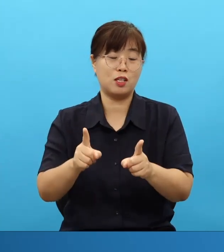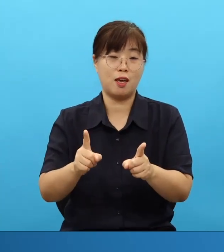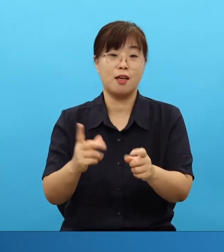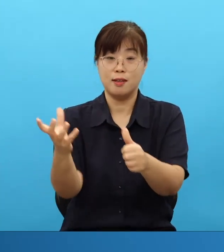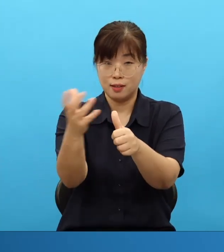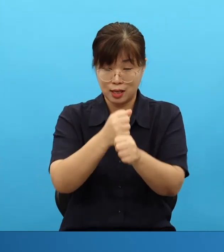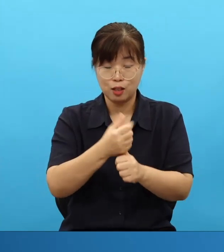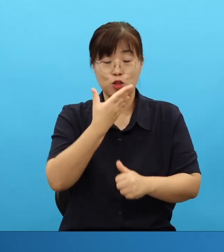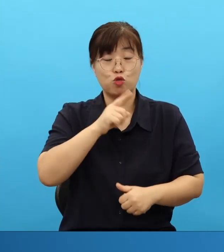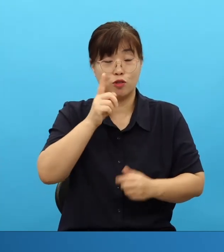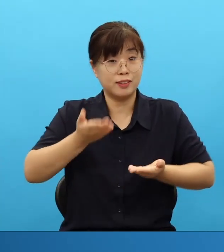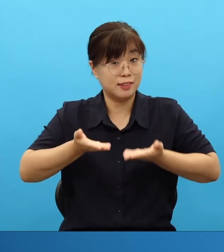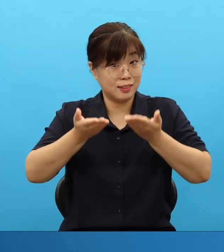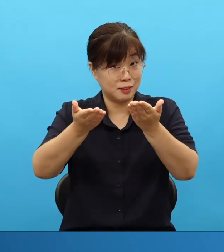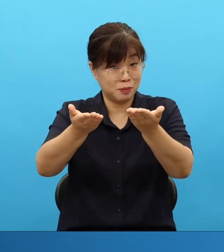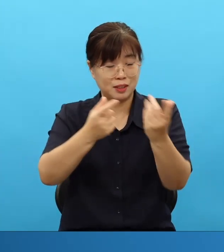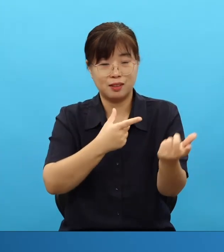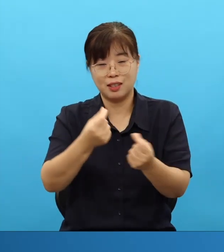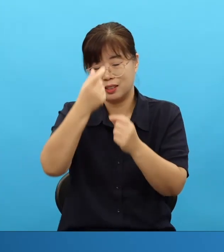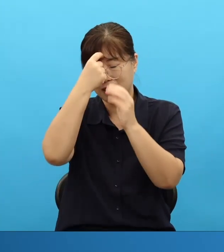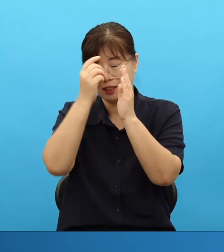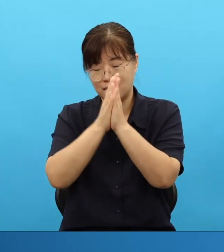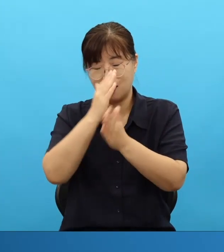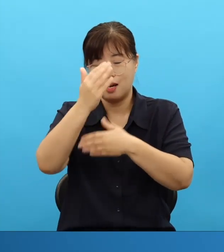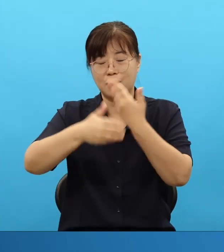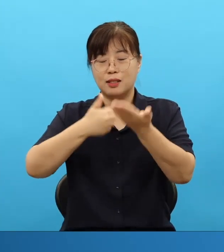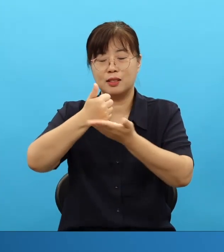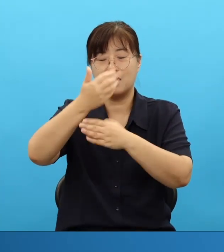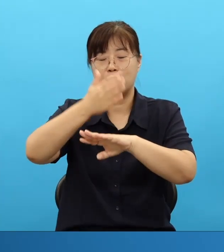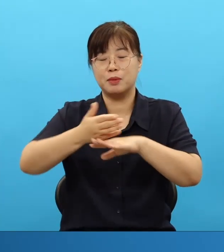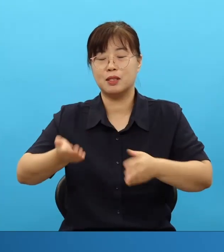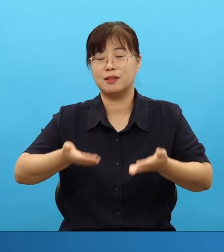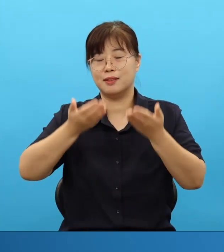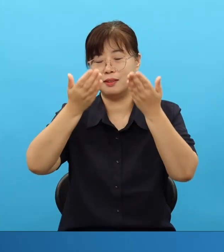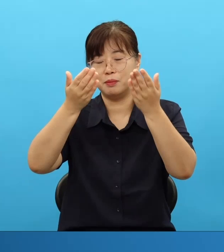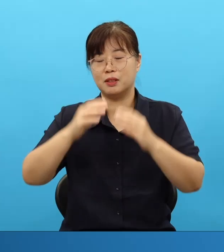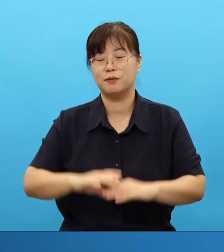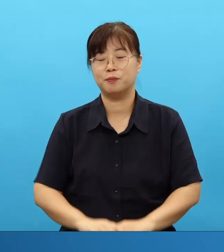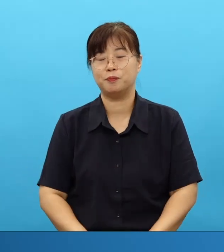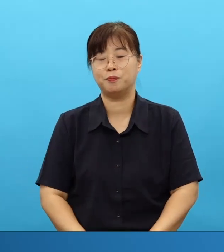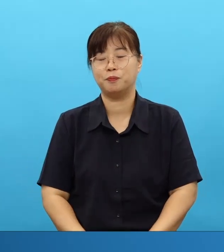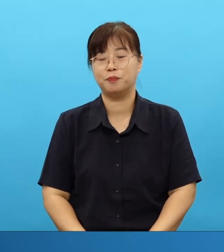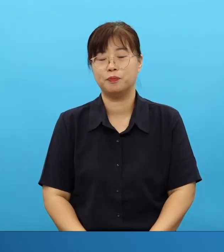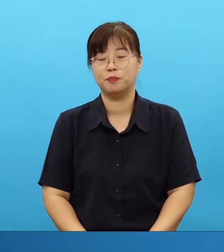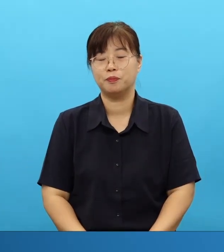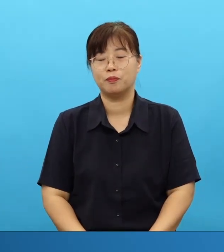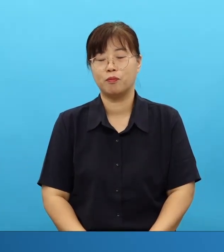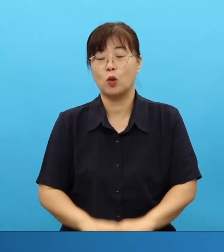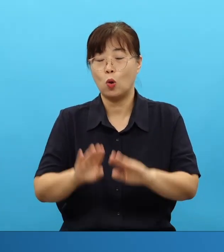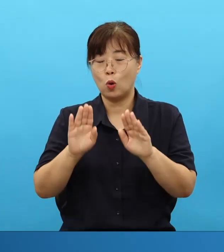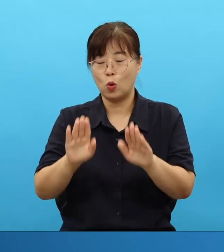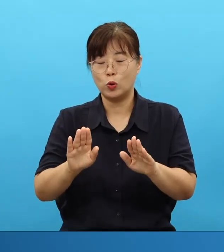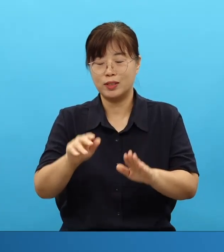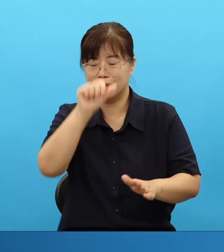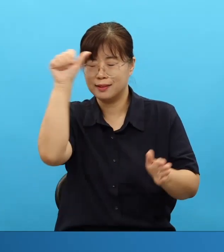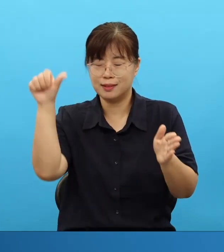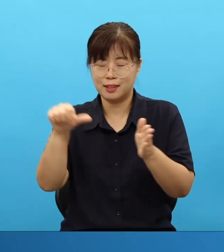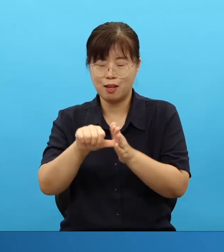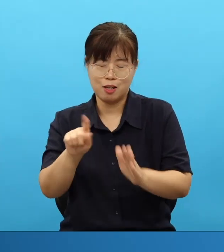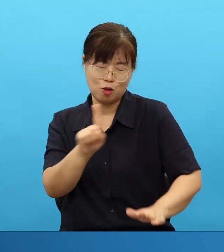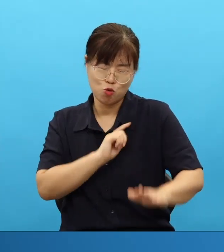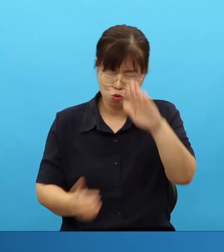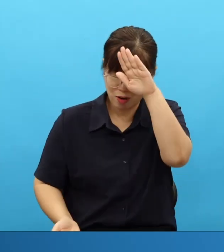축복합니다 기도하겠습니다 하나님께 감사드립니다 오늘 우리 생의 최고의 시작이 되게